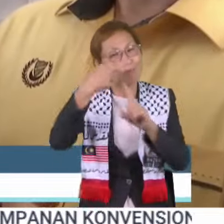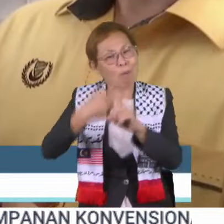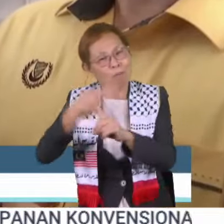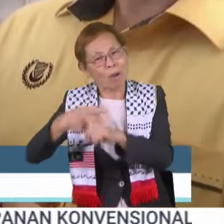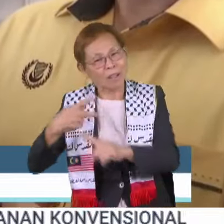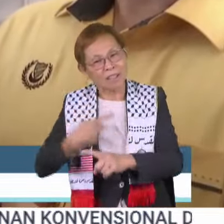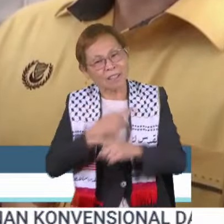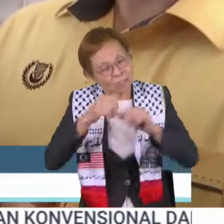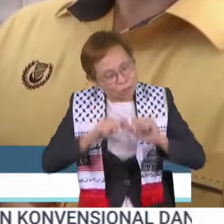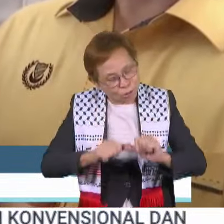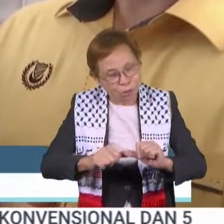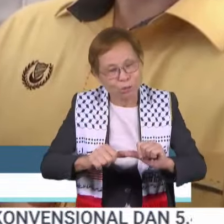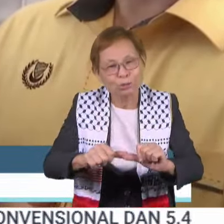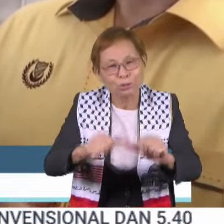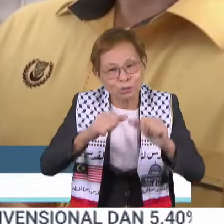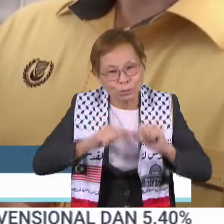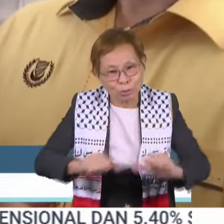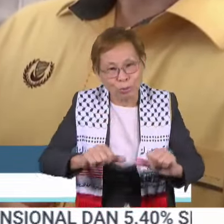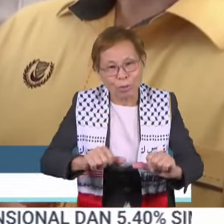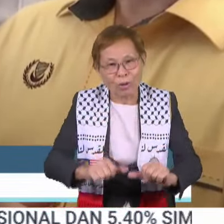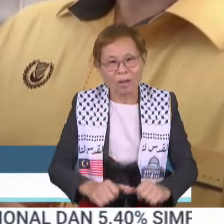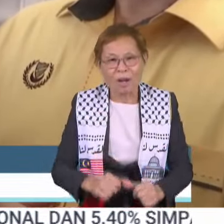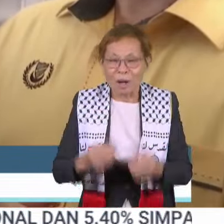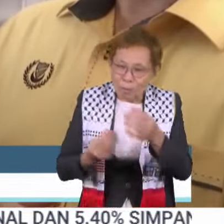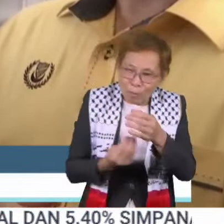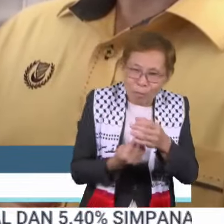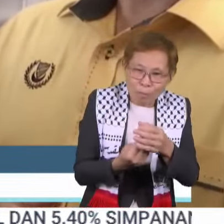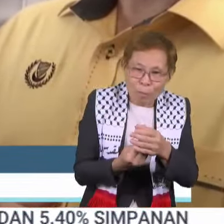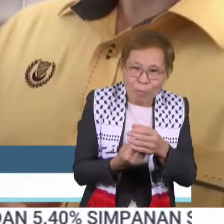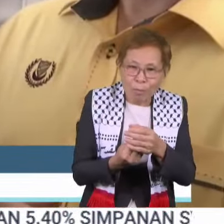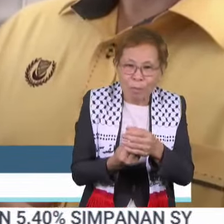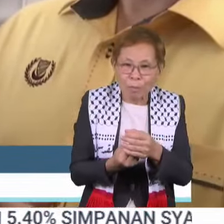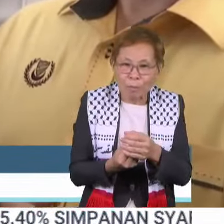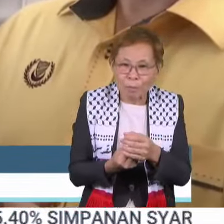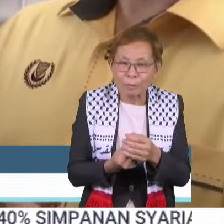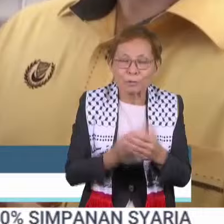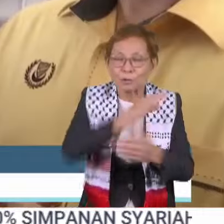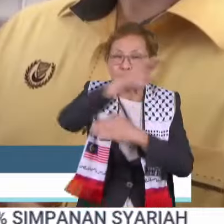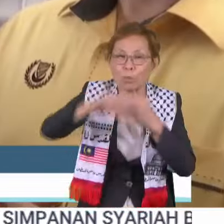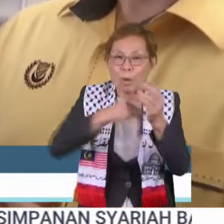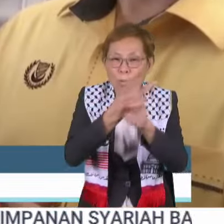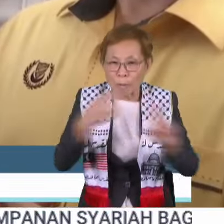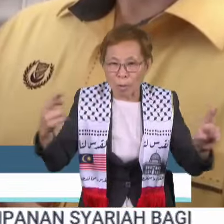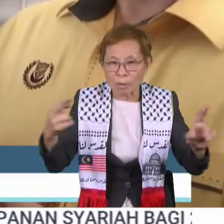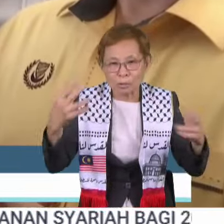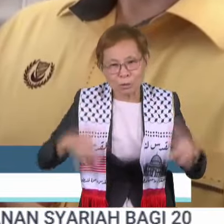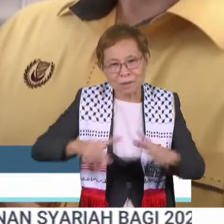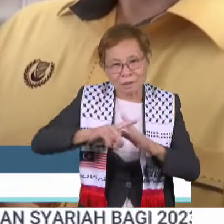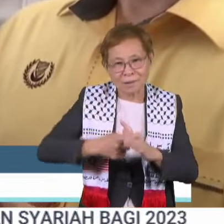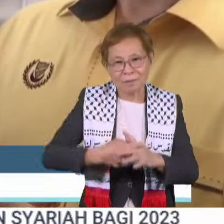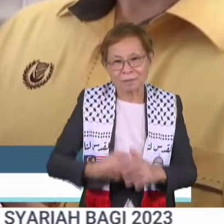terus dapat memperkukuhkanlahukaan sekolah dengan segala persiapan yang telah